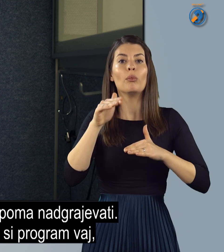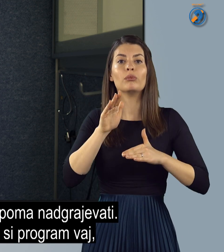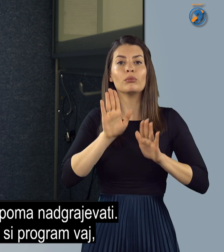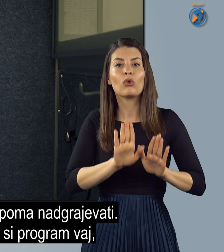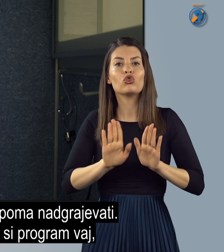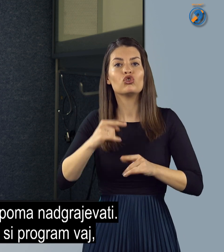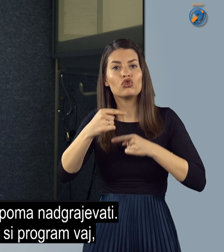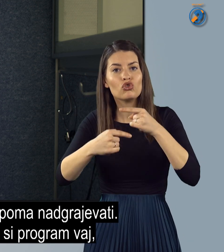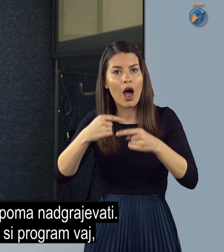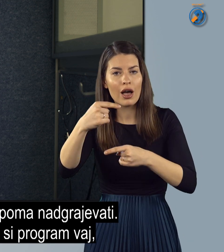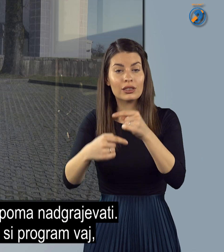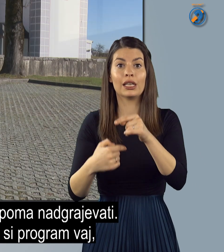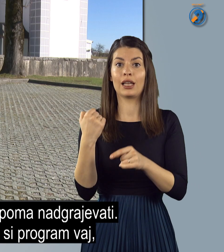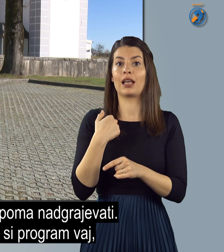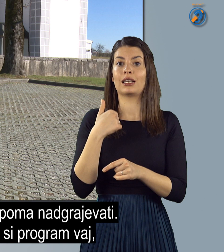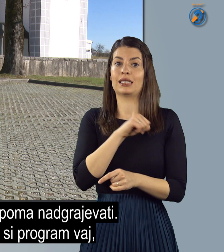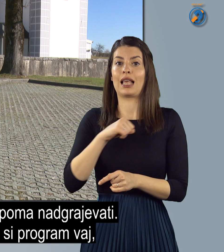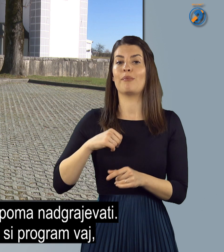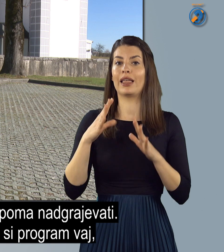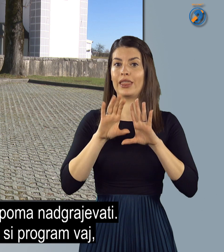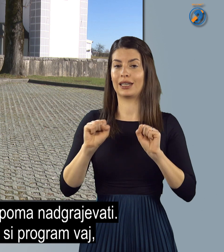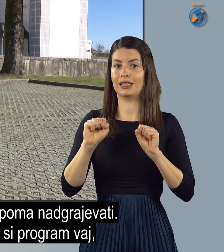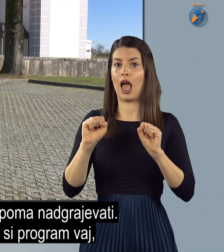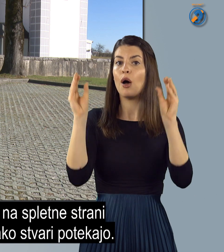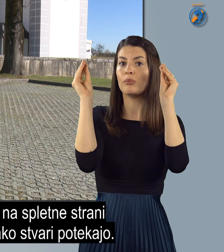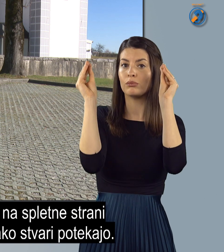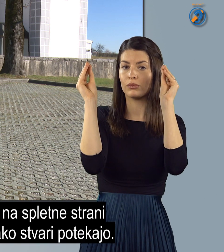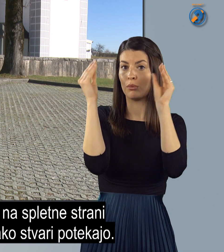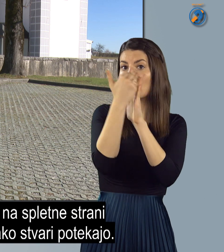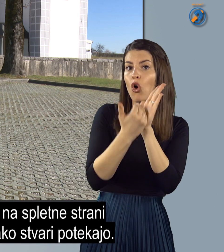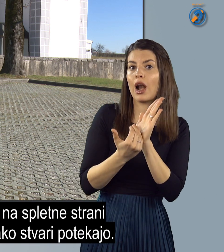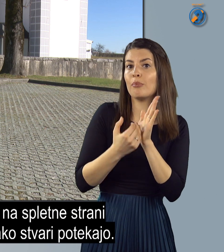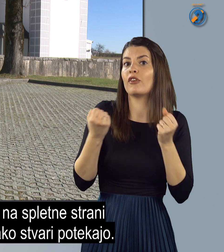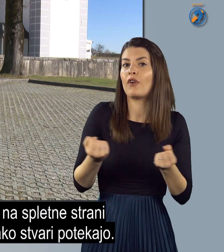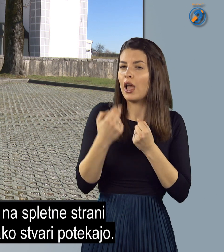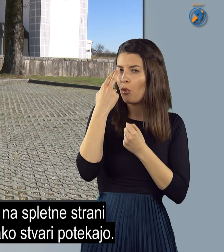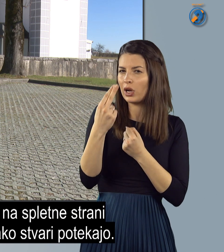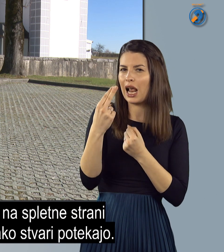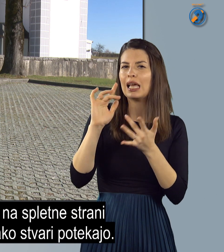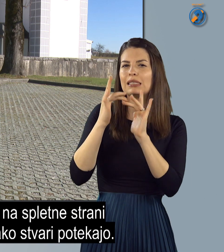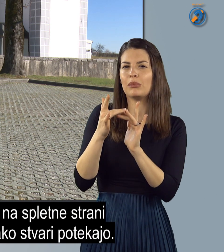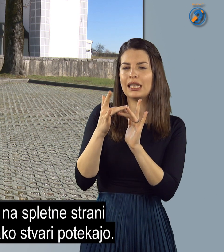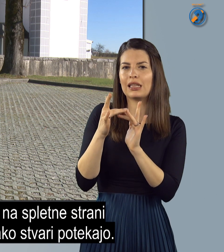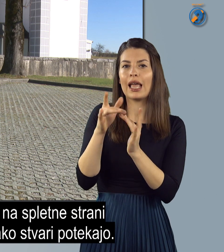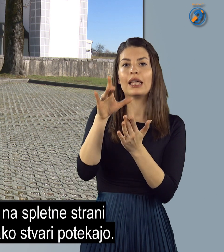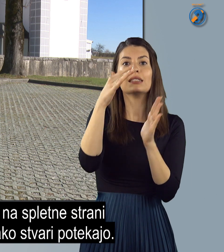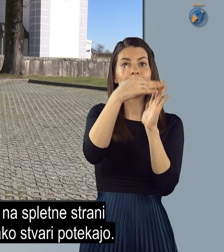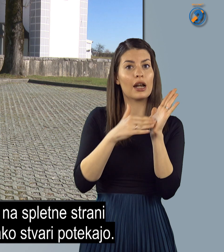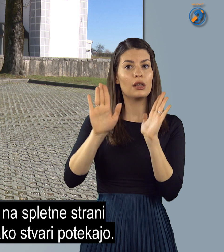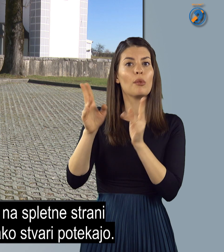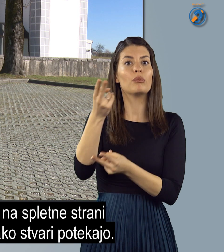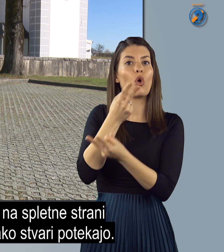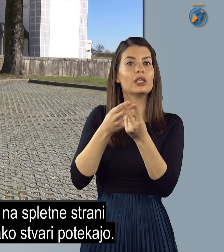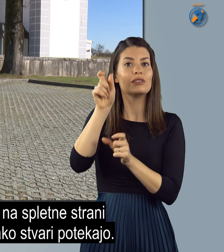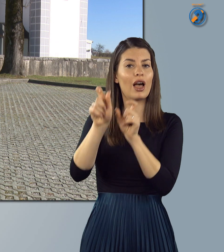postopoma nadgrajevati in sem si naredila kar program sama teh vaj. Malo sem pogledala po spletnih straneh proizvajalcev,